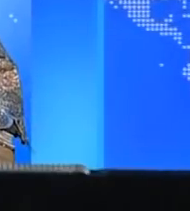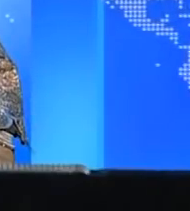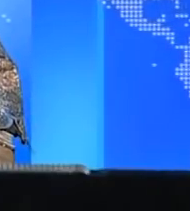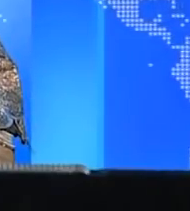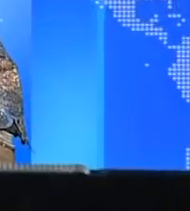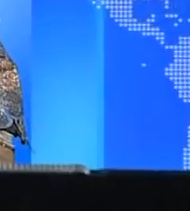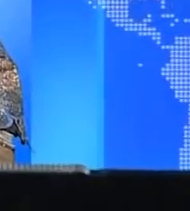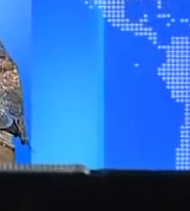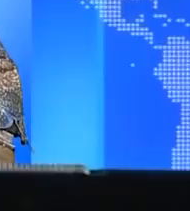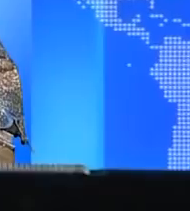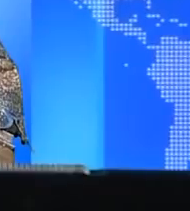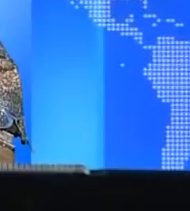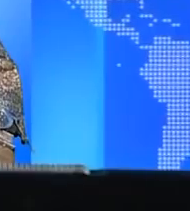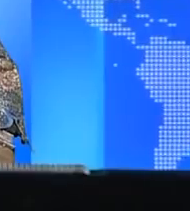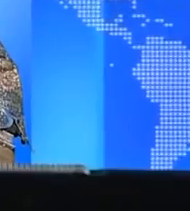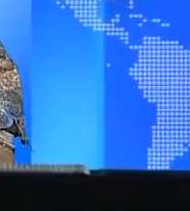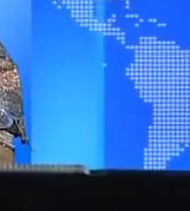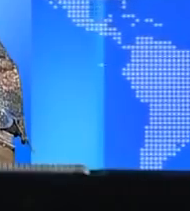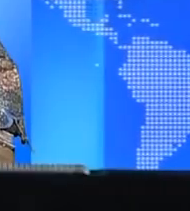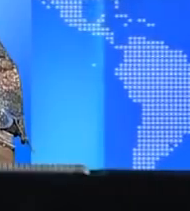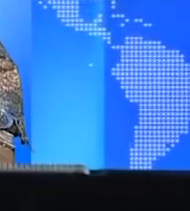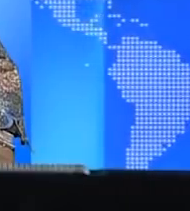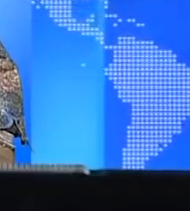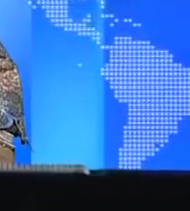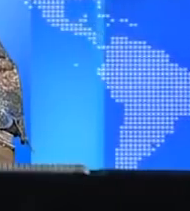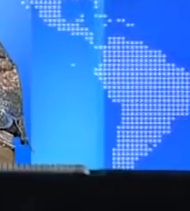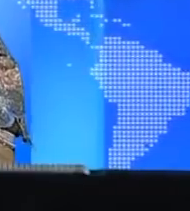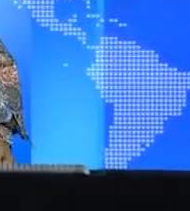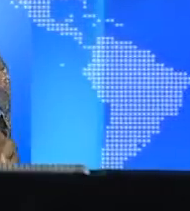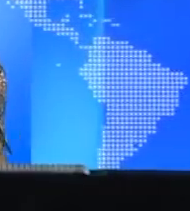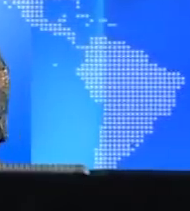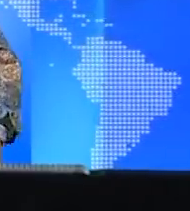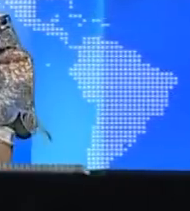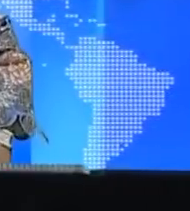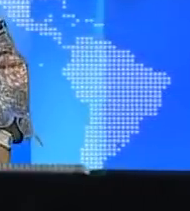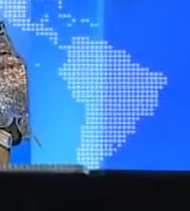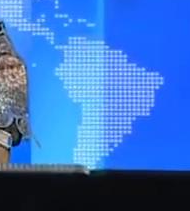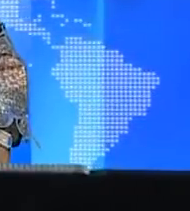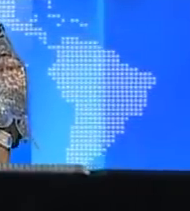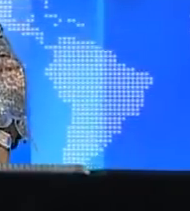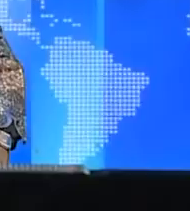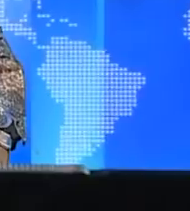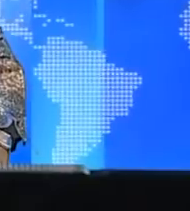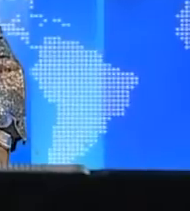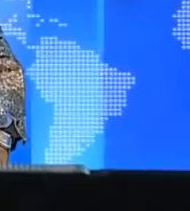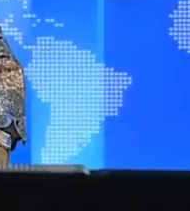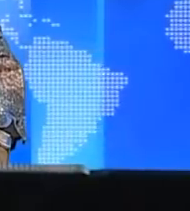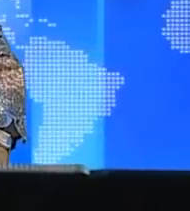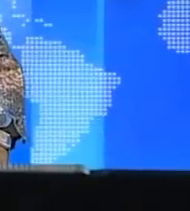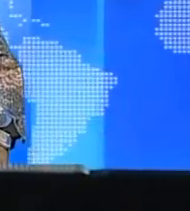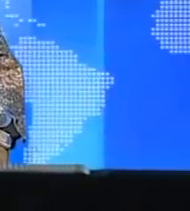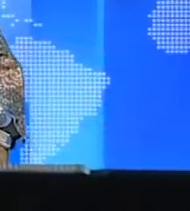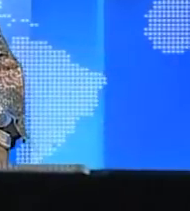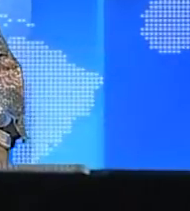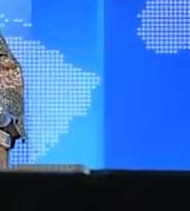sur l'arrêté que vient de signer le gouverneur de la ville de Kinshasa, Jean-Tidingo Bila. Dès ce mercredi 23 juin, à chaque barrière,